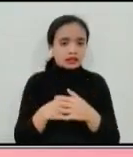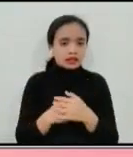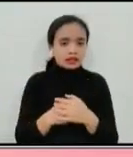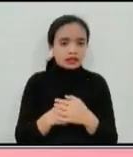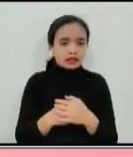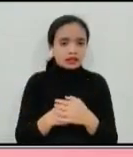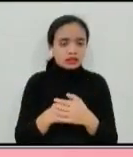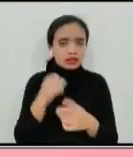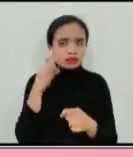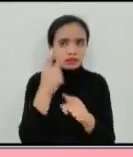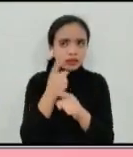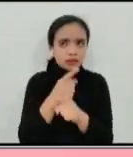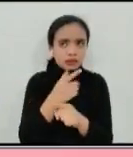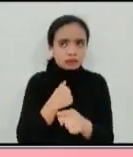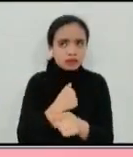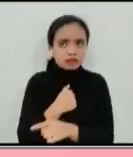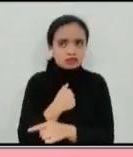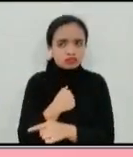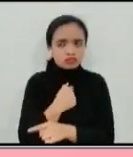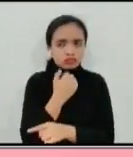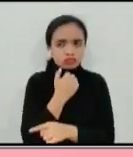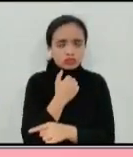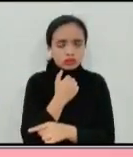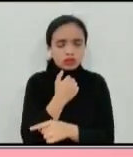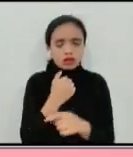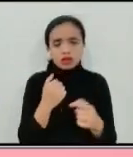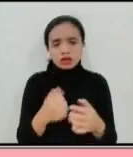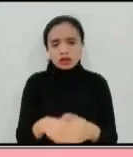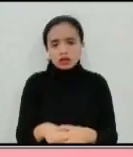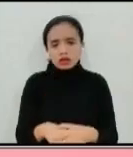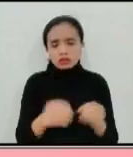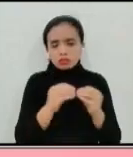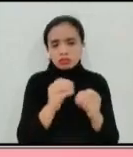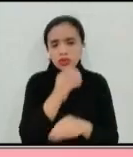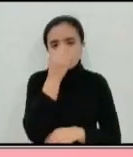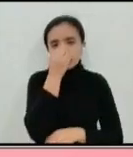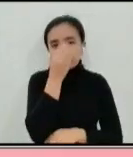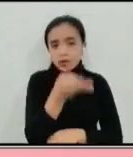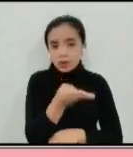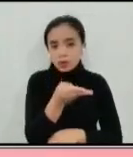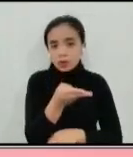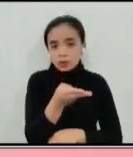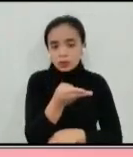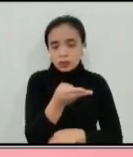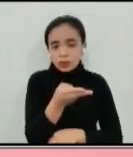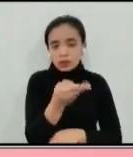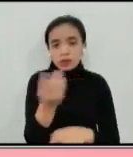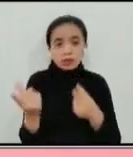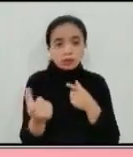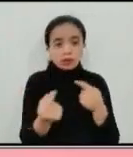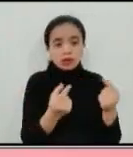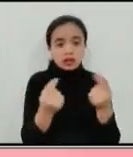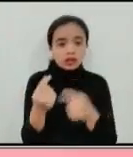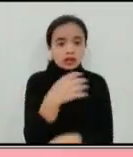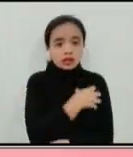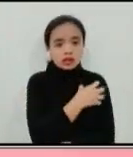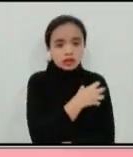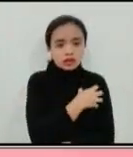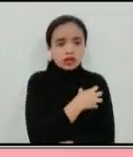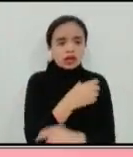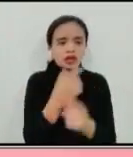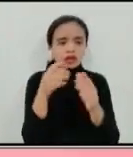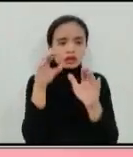if my premise is correct, malayo pong mas kukunti po ang gumagawa na pulis na gumagawa ng kalokohan. Kumpara